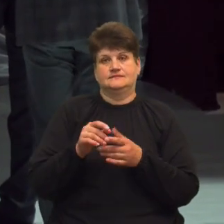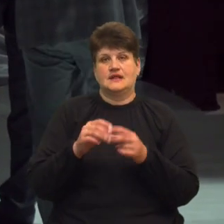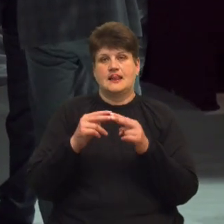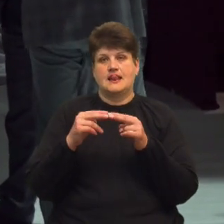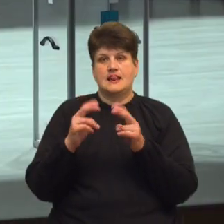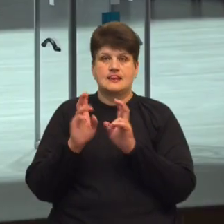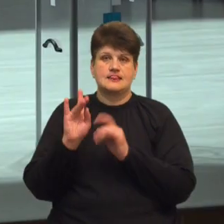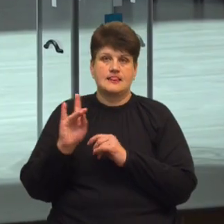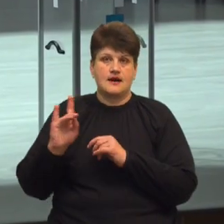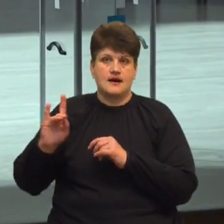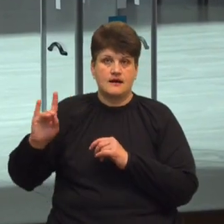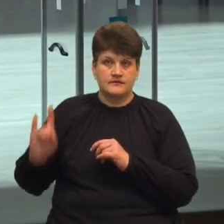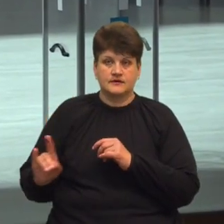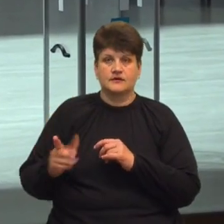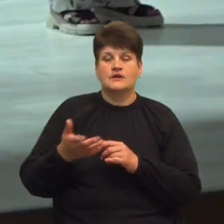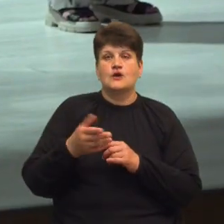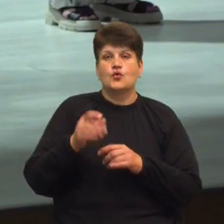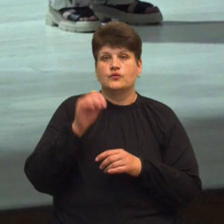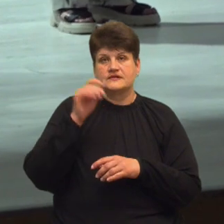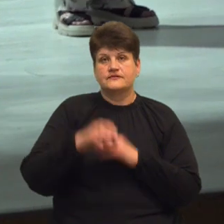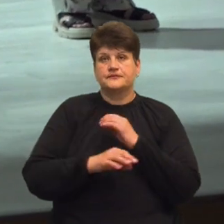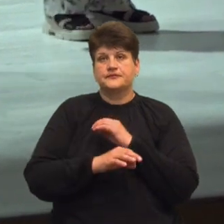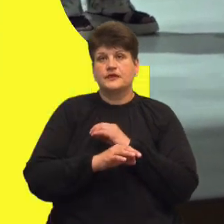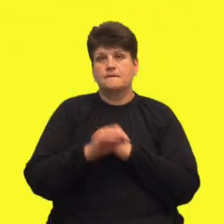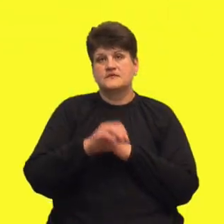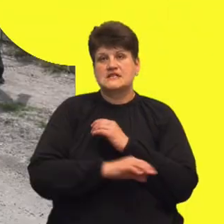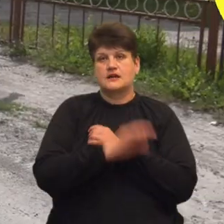університеті голосують за нового ректора. Хто балотується на цю посаду?